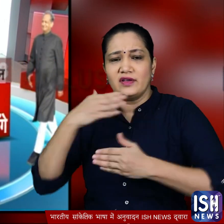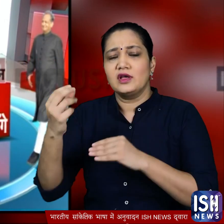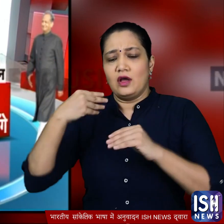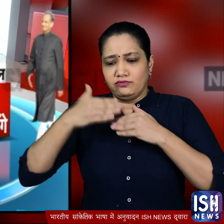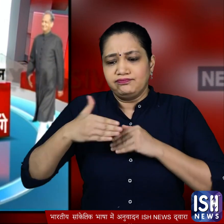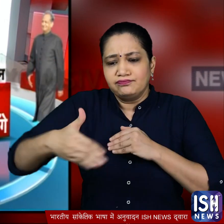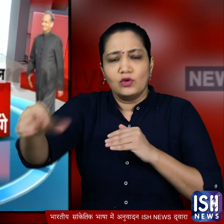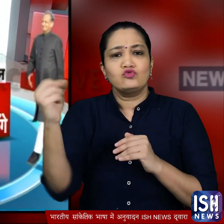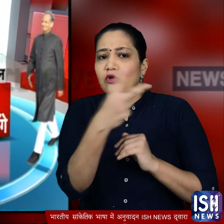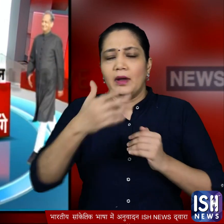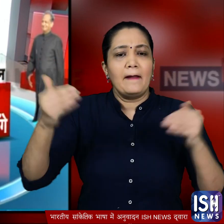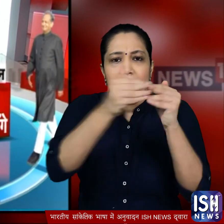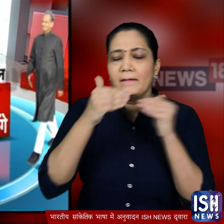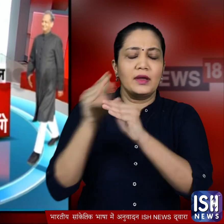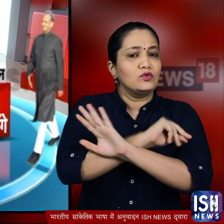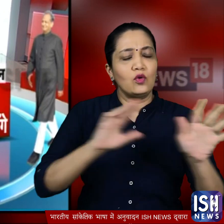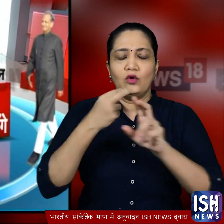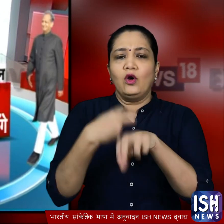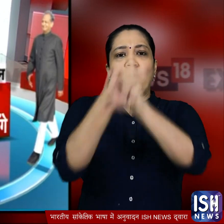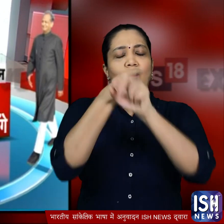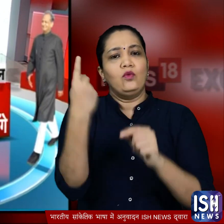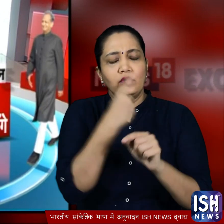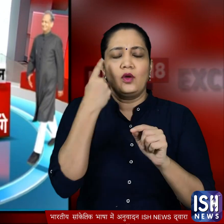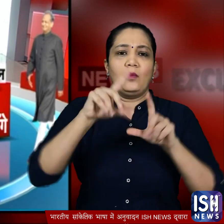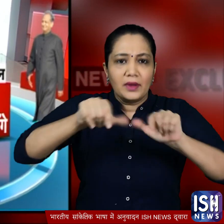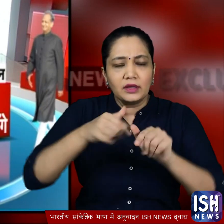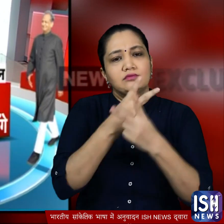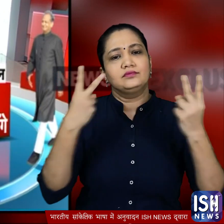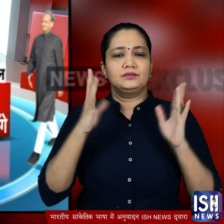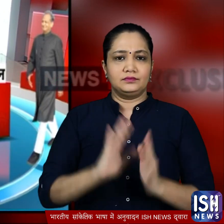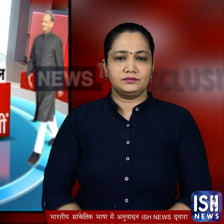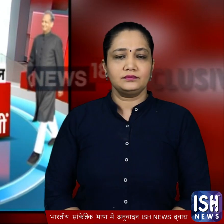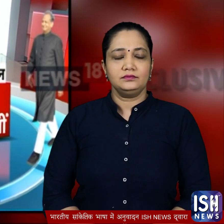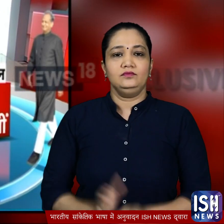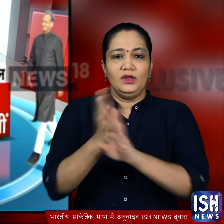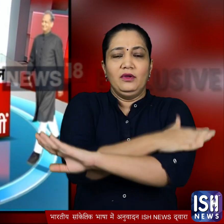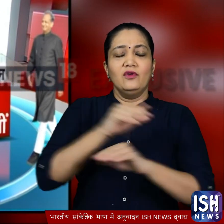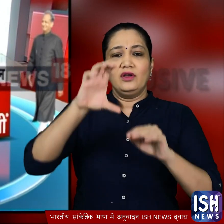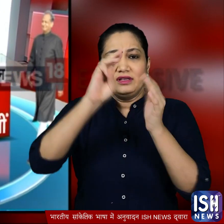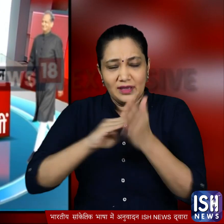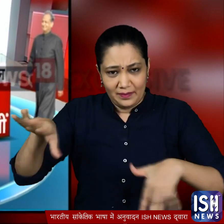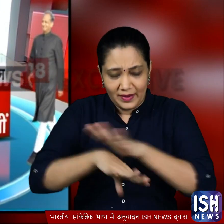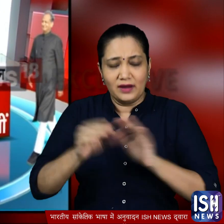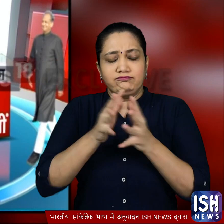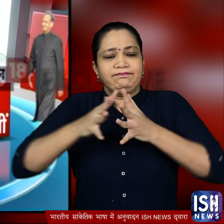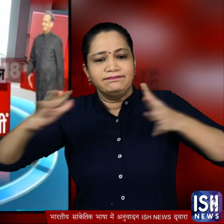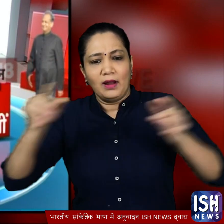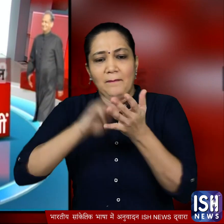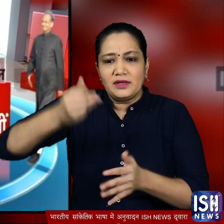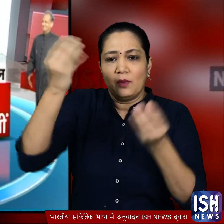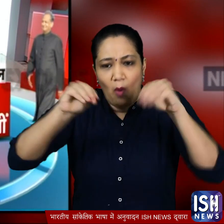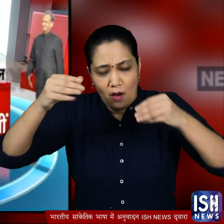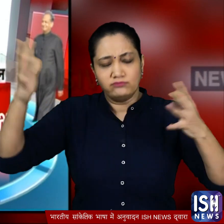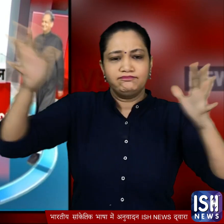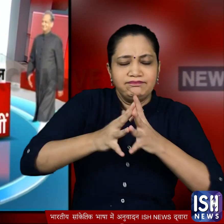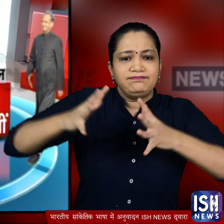2 महीने किसी से नहीं मिलेंगे और वीडियो कॉन्फ्रेंसिंग के जरिए ही बैठकें करेंगे। इससे पहले खबर थी कि मुख्यमंत्री ने मंत्रिमंडल विस्तार की कवायद तेज कर